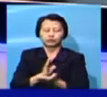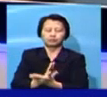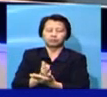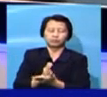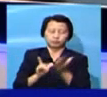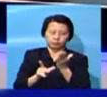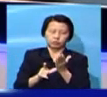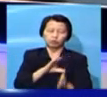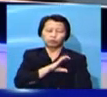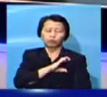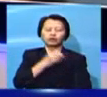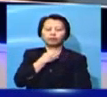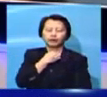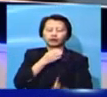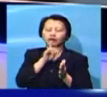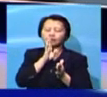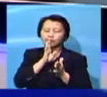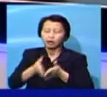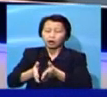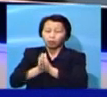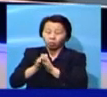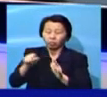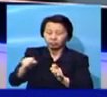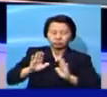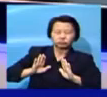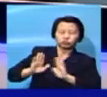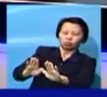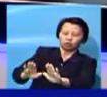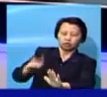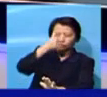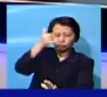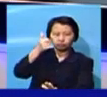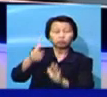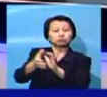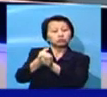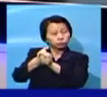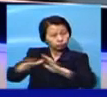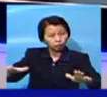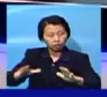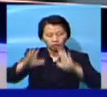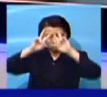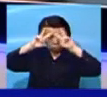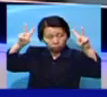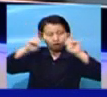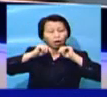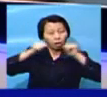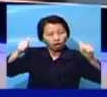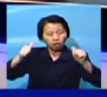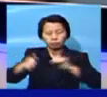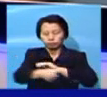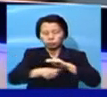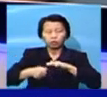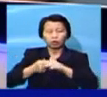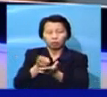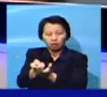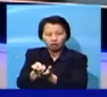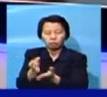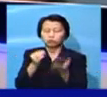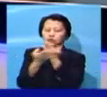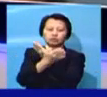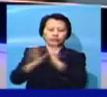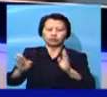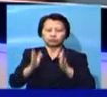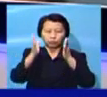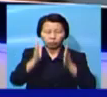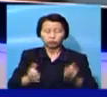perakk perohoners telah mengambil kira faktor keselamatan ketenteraman awam perlindungan hak dan kebebasan